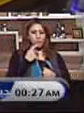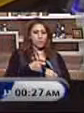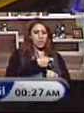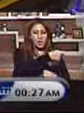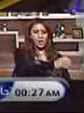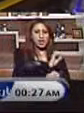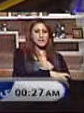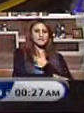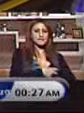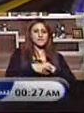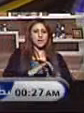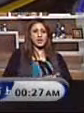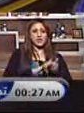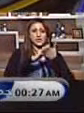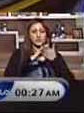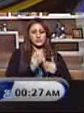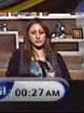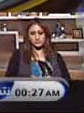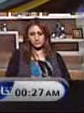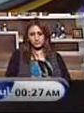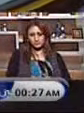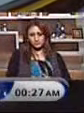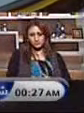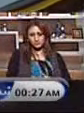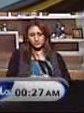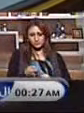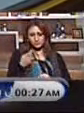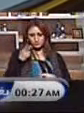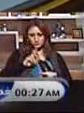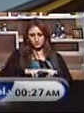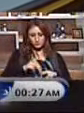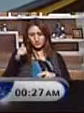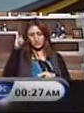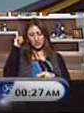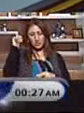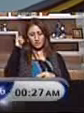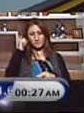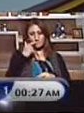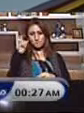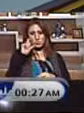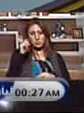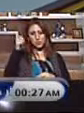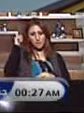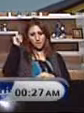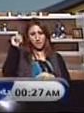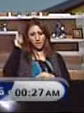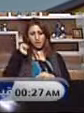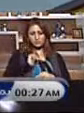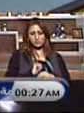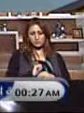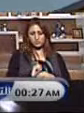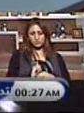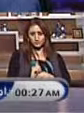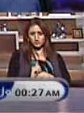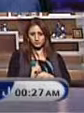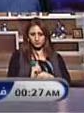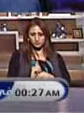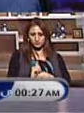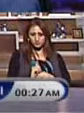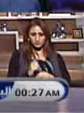يعني القضيه هنا اذا عممت يعني ما هو اولا زمان دكتور عمرو ال يعني